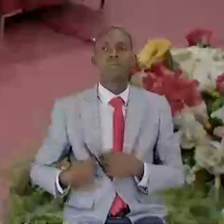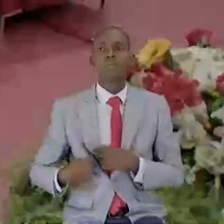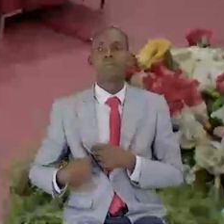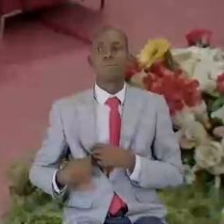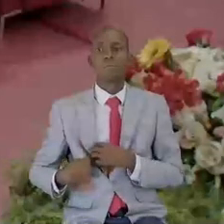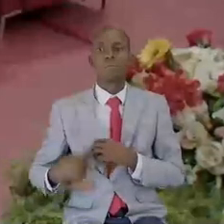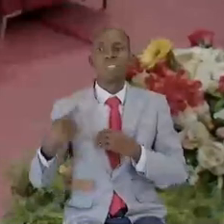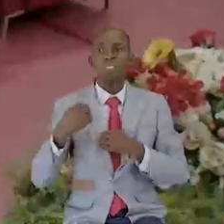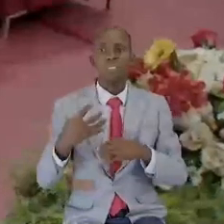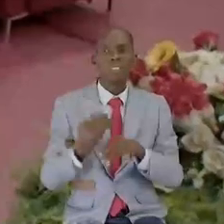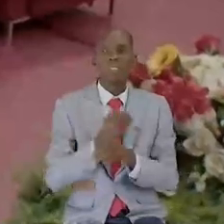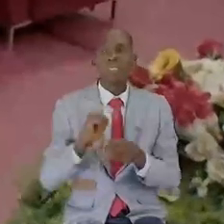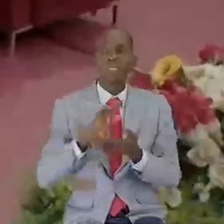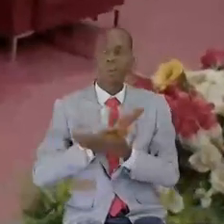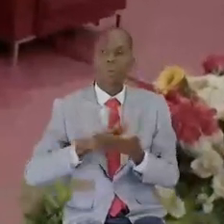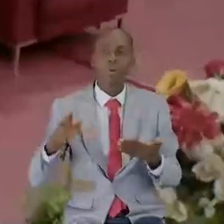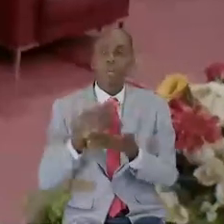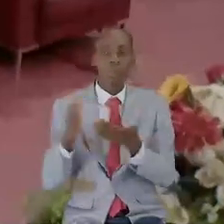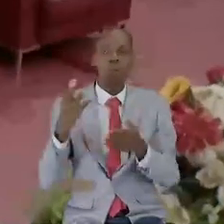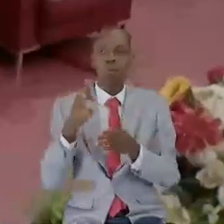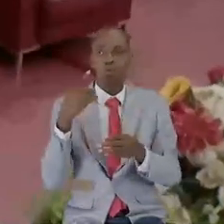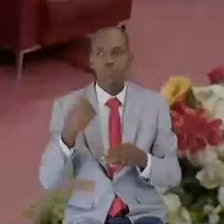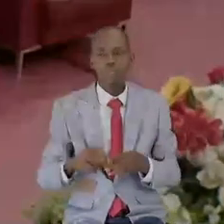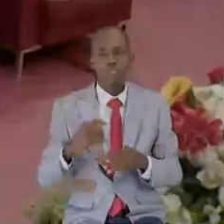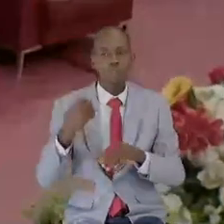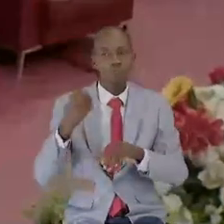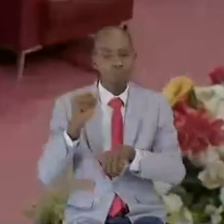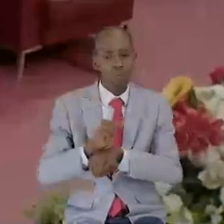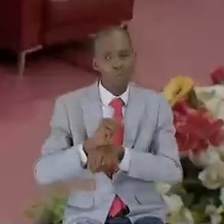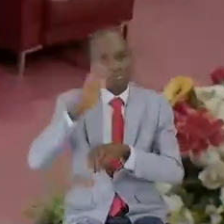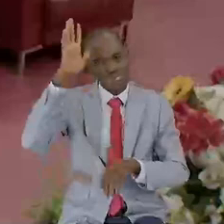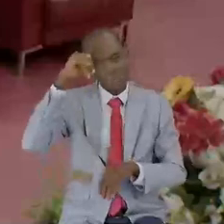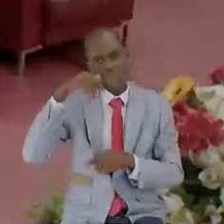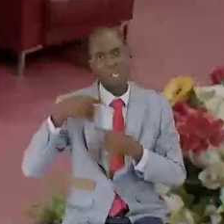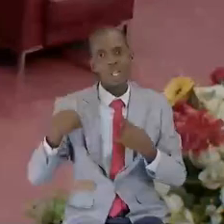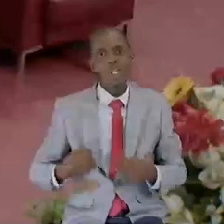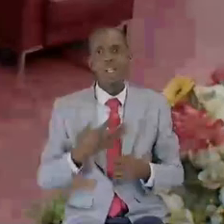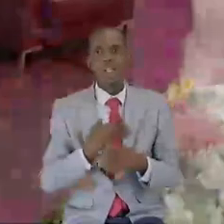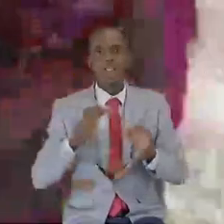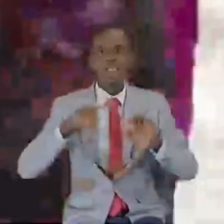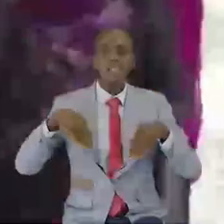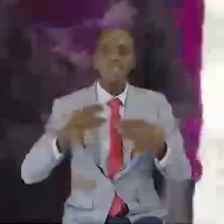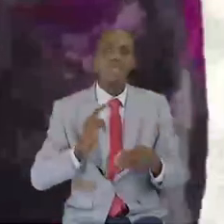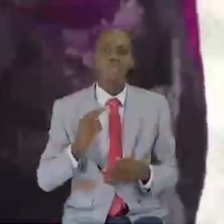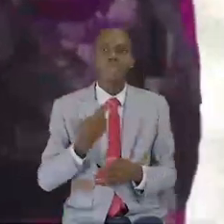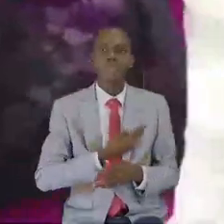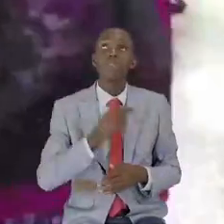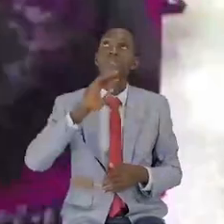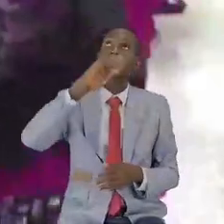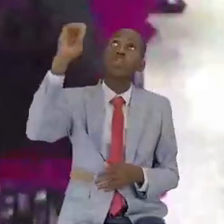Il veut ôter le cœur de pierre et nous accorder précieusement, mais de